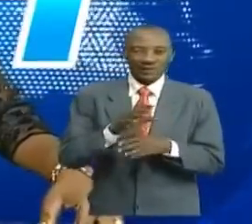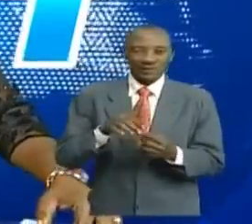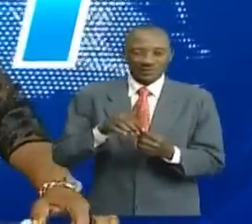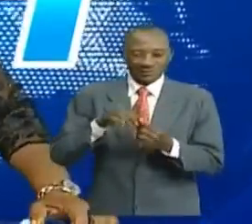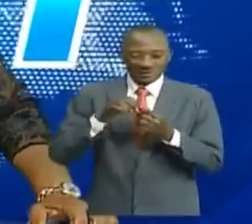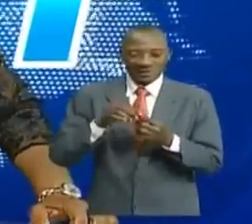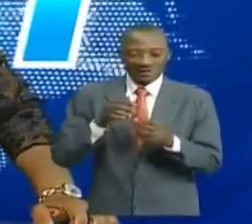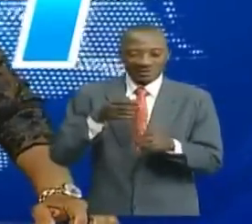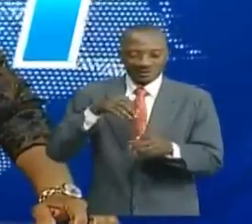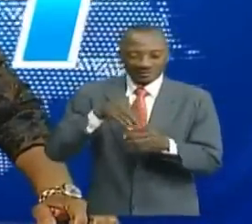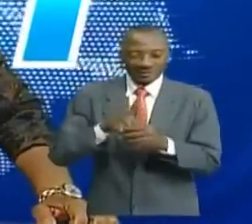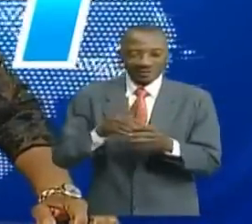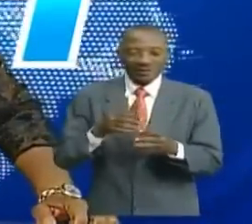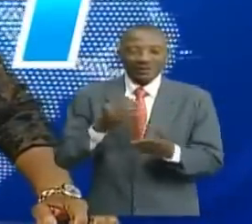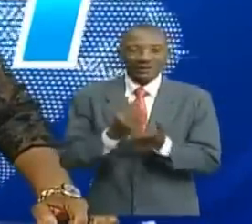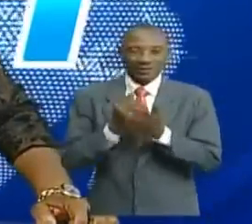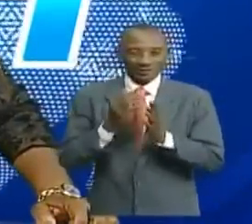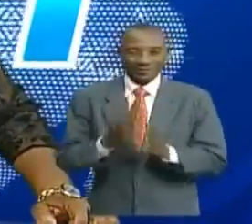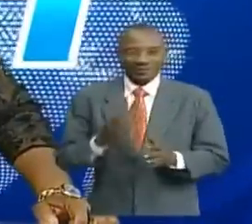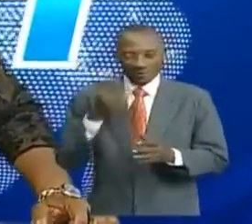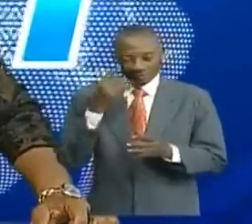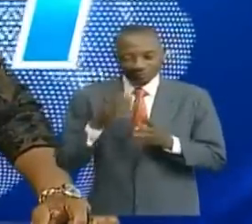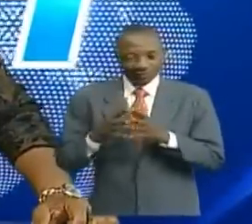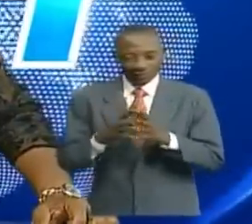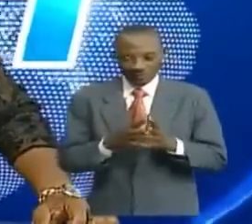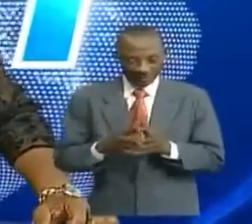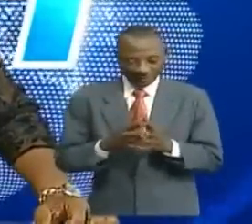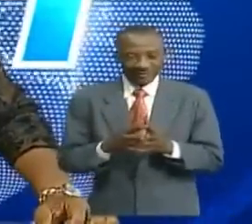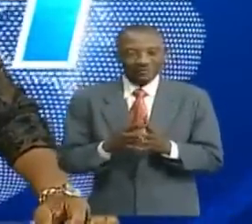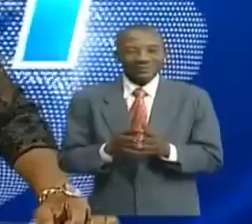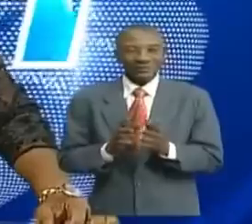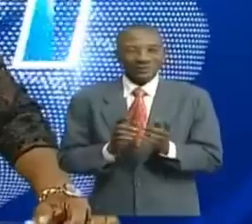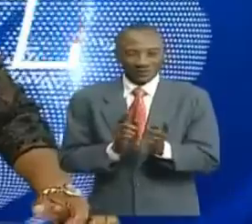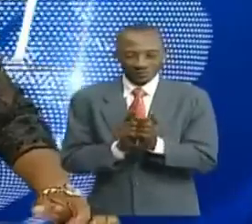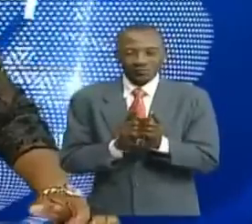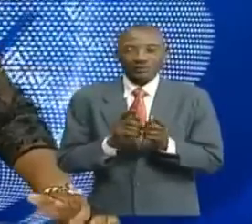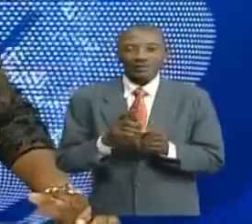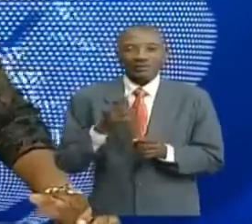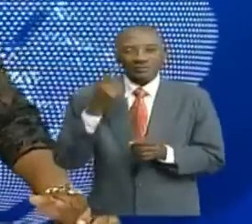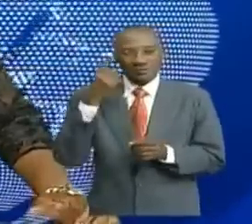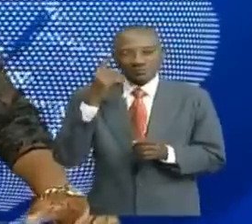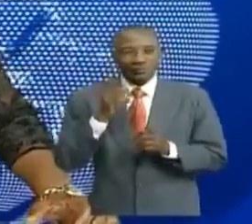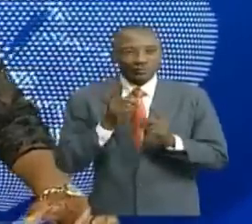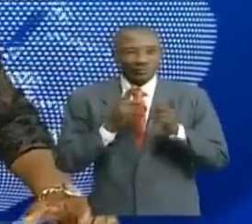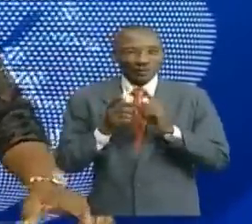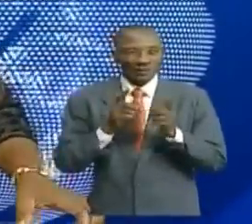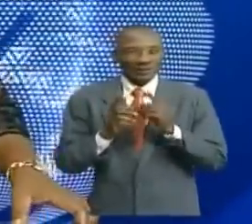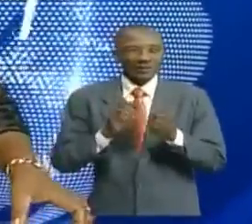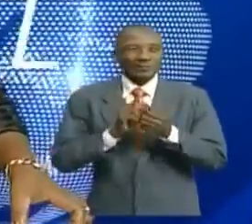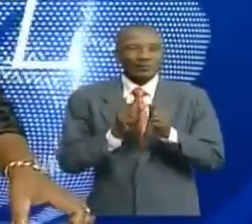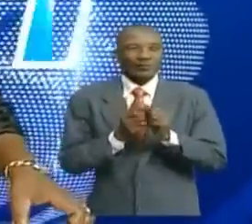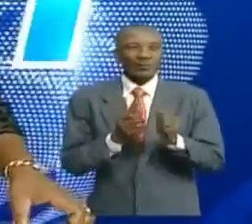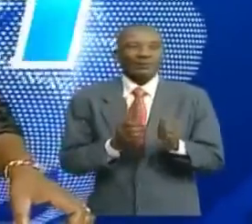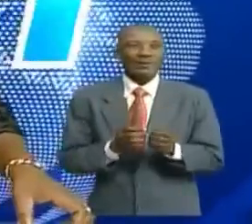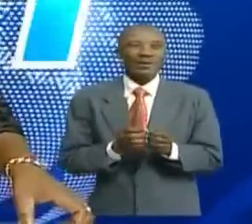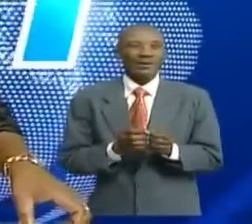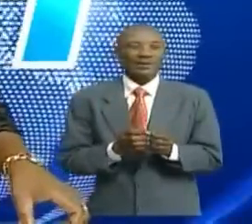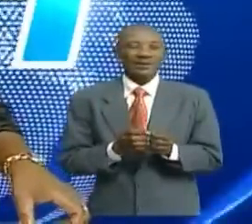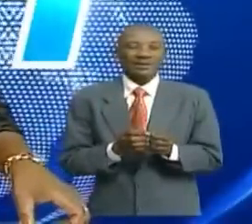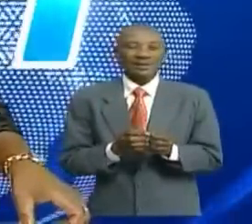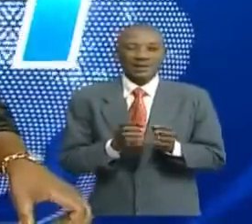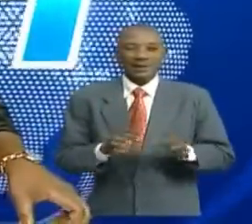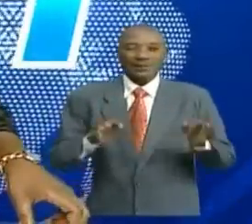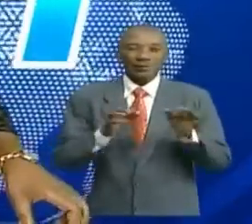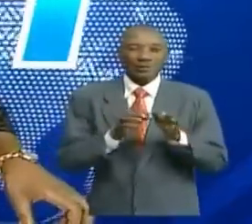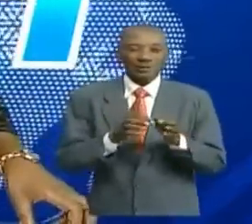sur l'organisation du sommet international sur les droits humains avant de parler de l'accompagnement et de l'appui